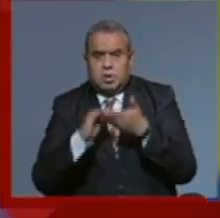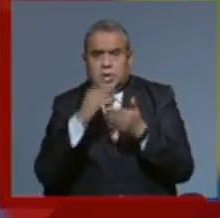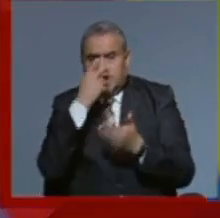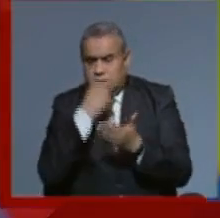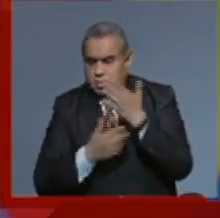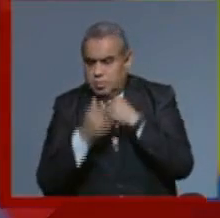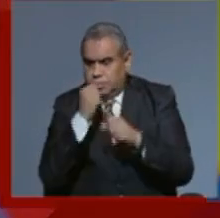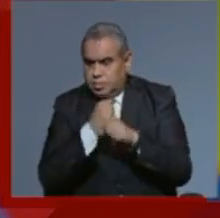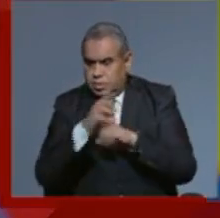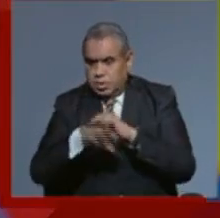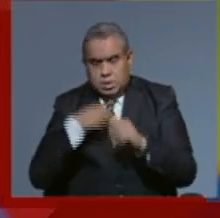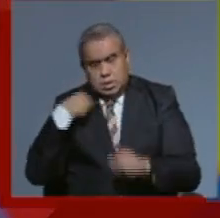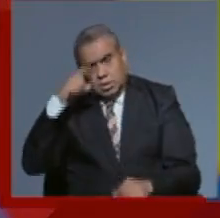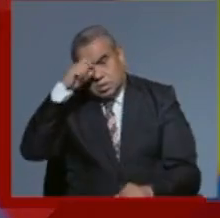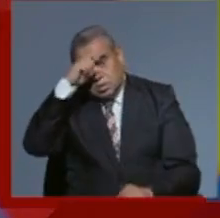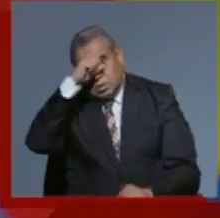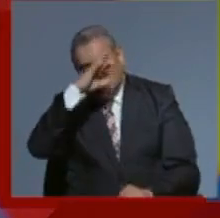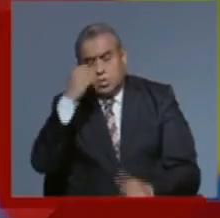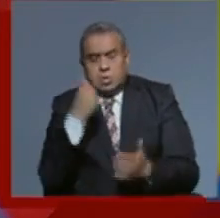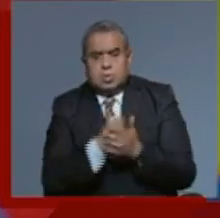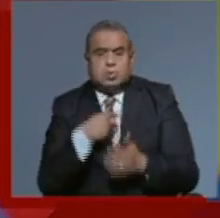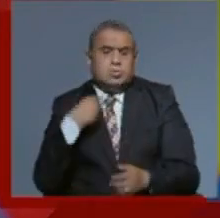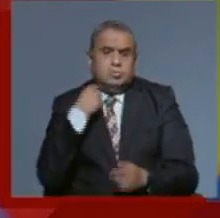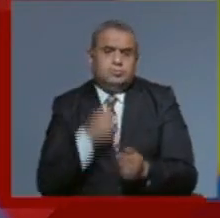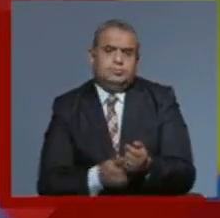ظروف الخضوع